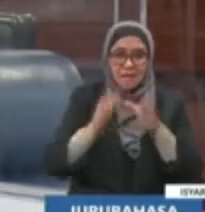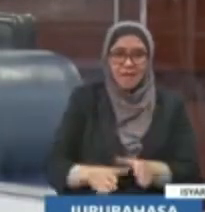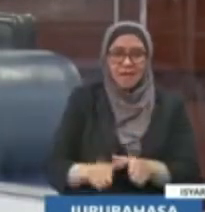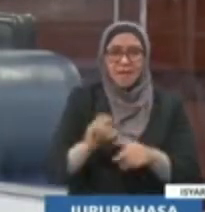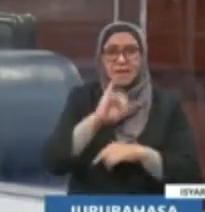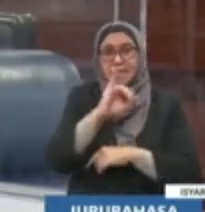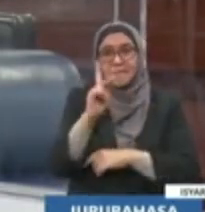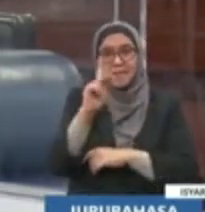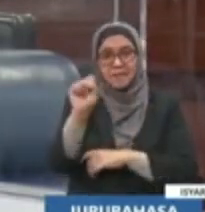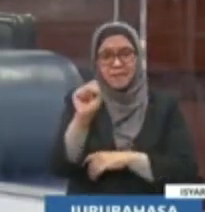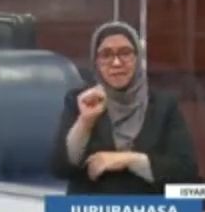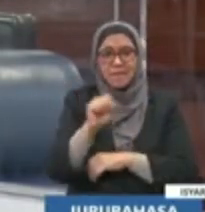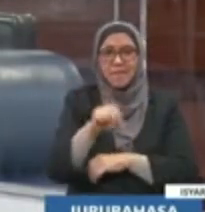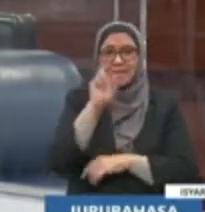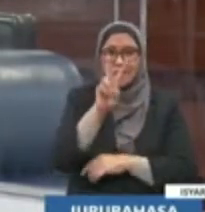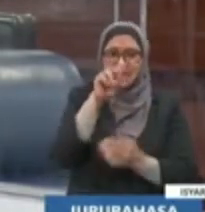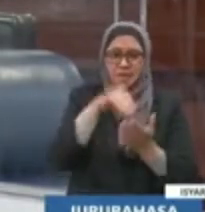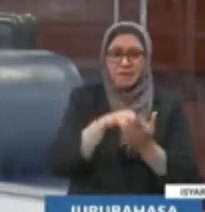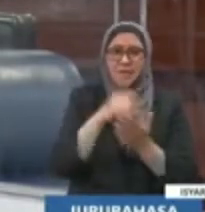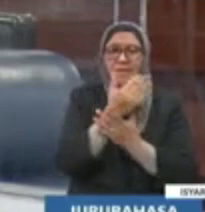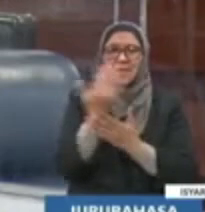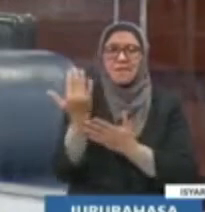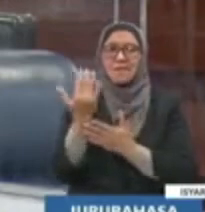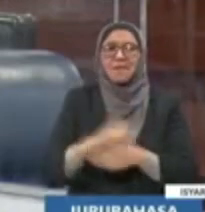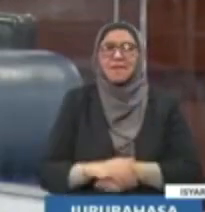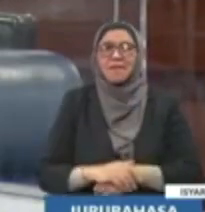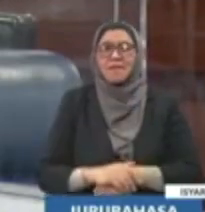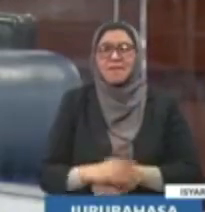dan sederhana sebanyak 2,738. Terima kasih.